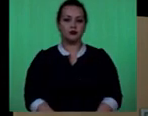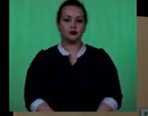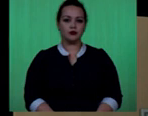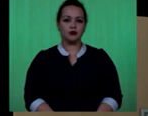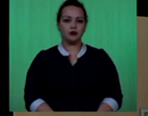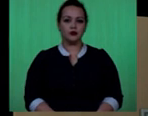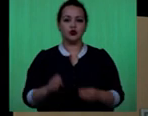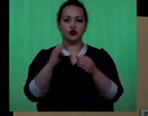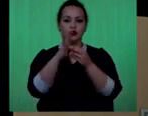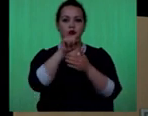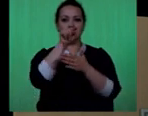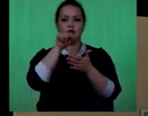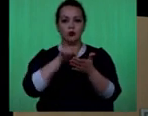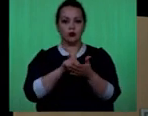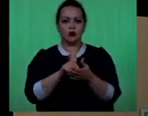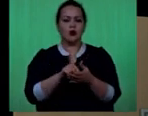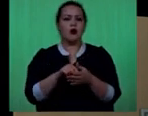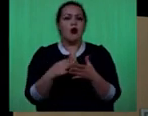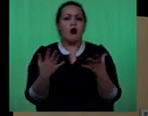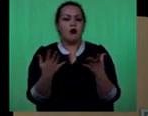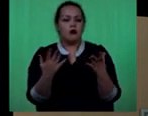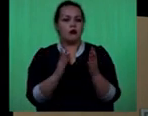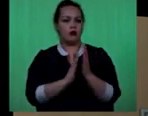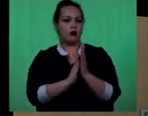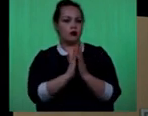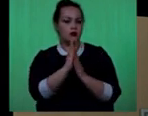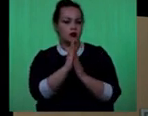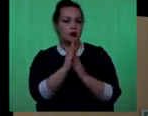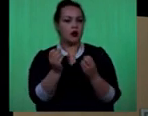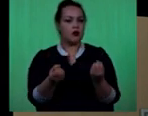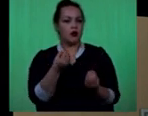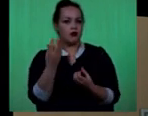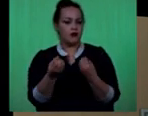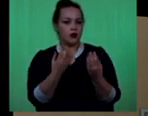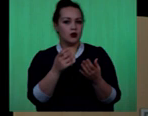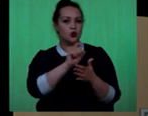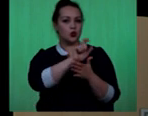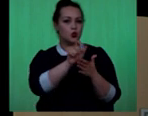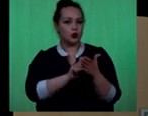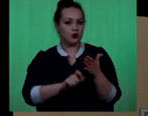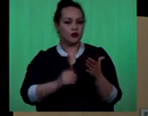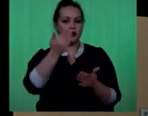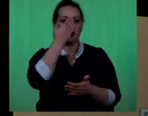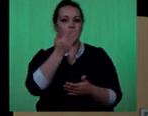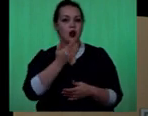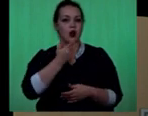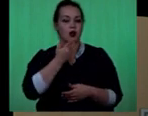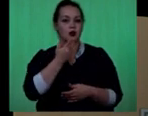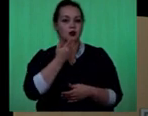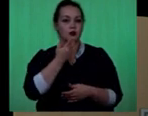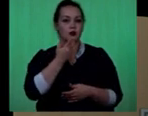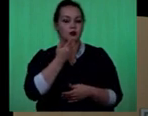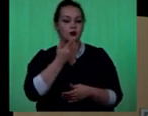четырнадцатый вопрос какие растения расцвели стихотворении лето а